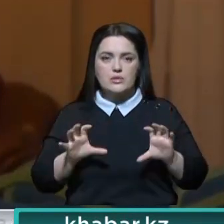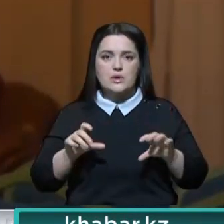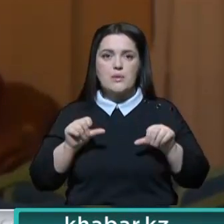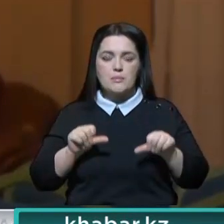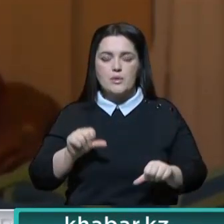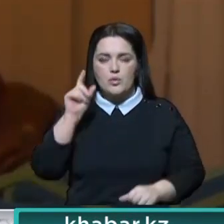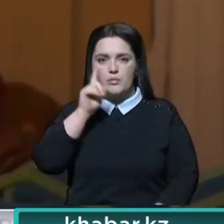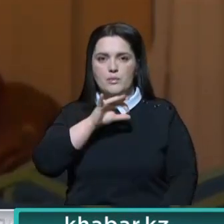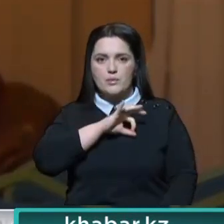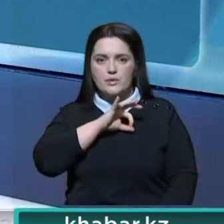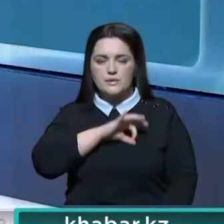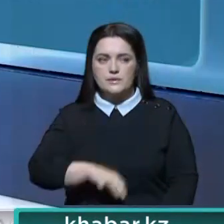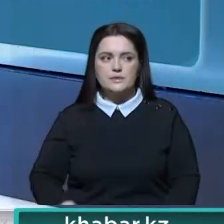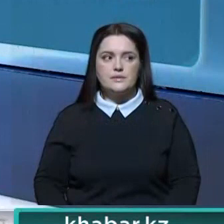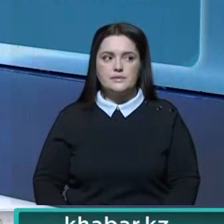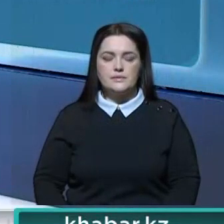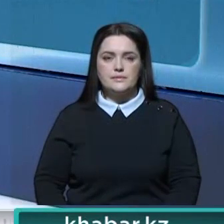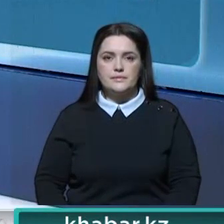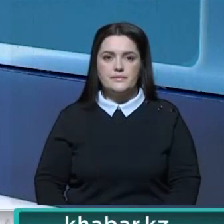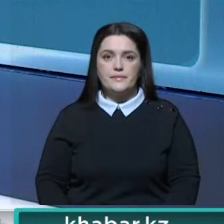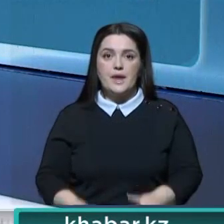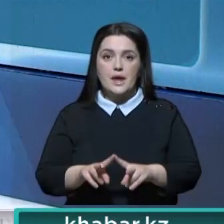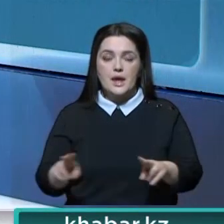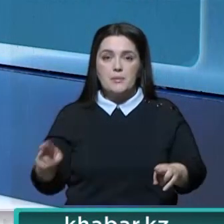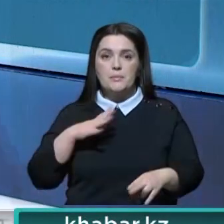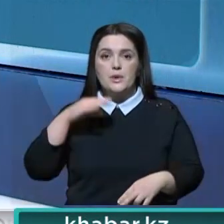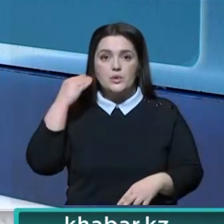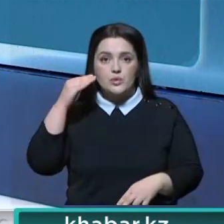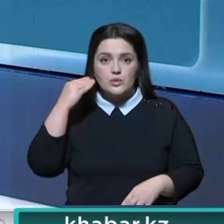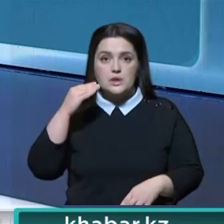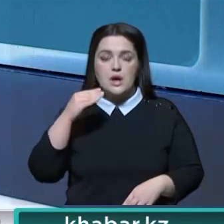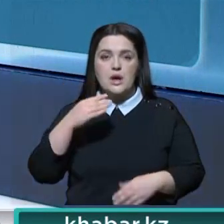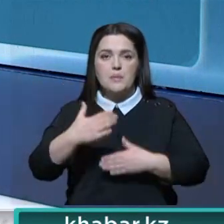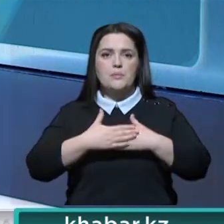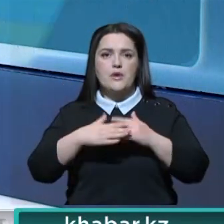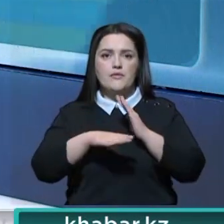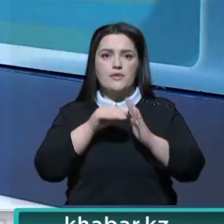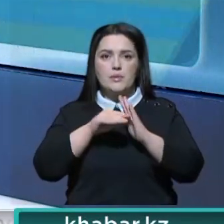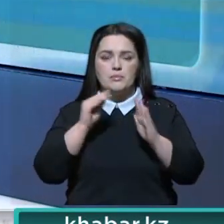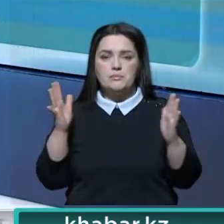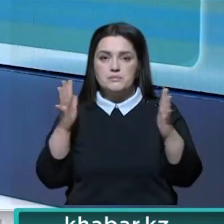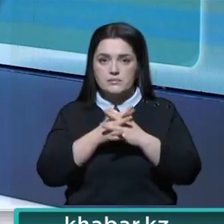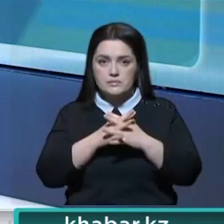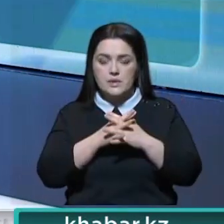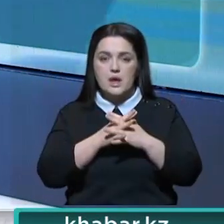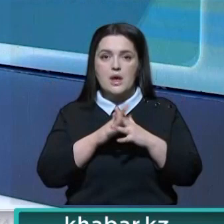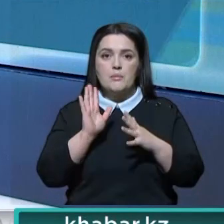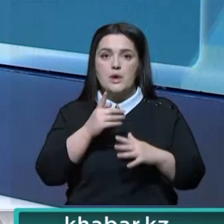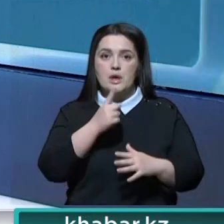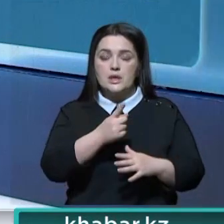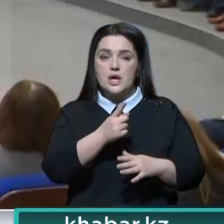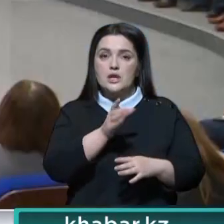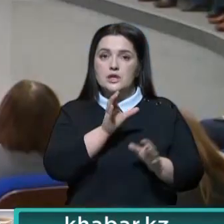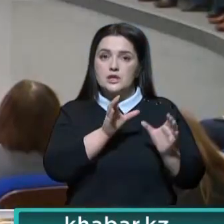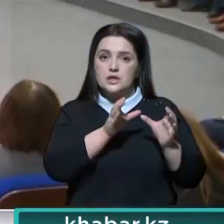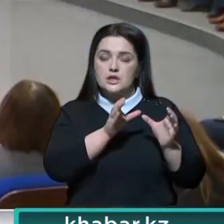уметь пользоваться ими. Такой же семинар прошел и в Туркестане. Как известно, предстоящие выборы пройдут по смешанному принципу. Одна часть